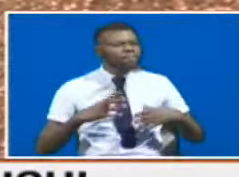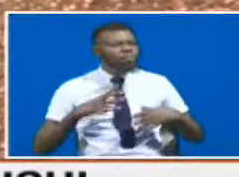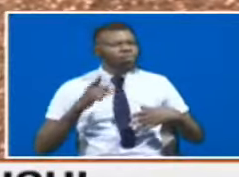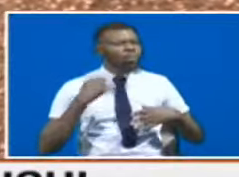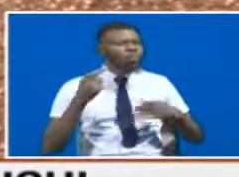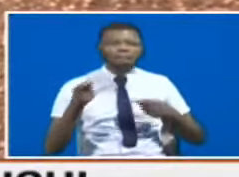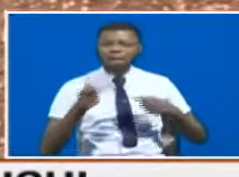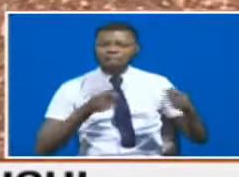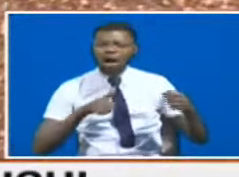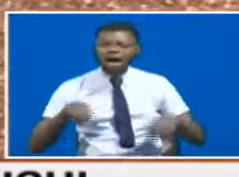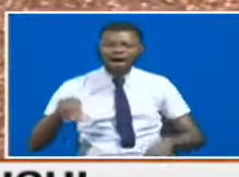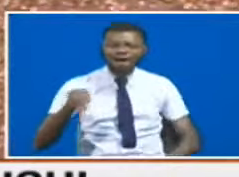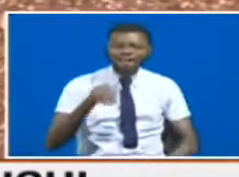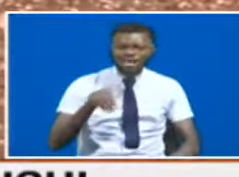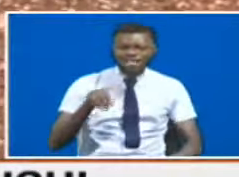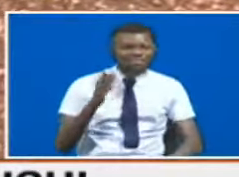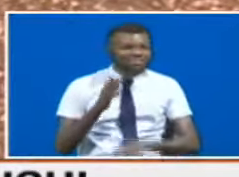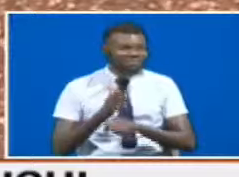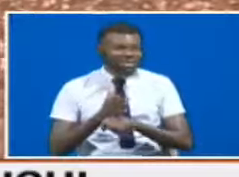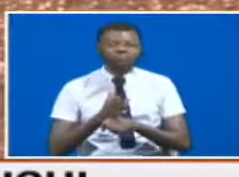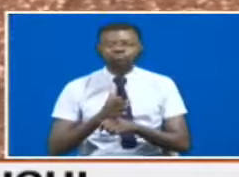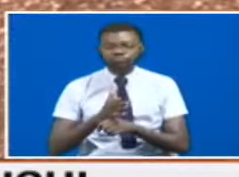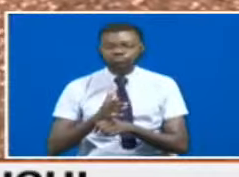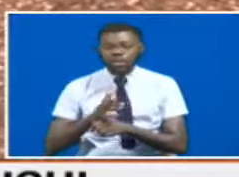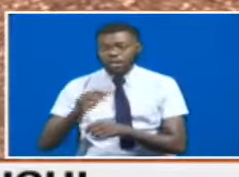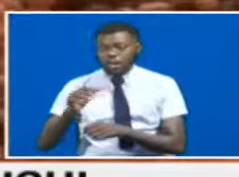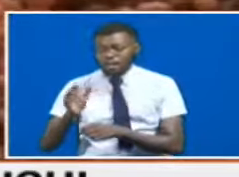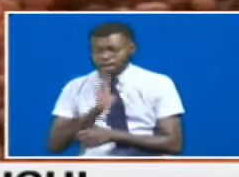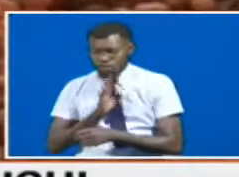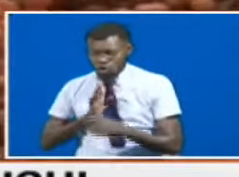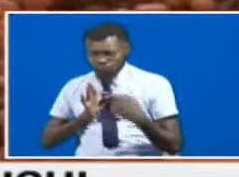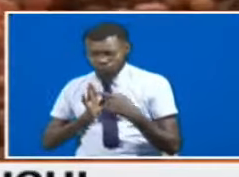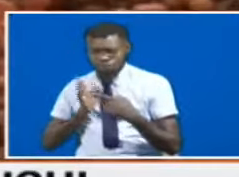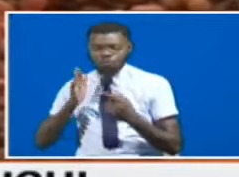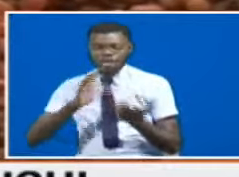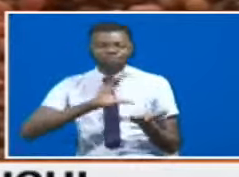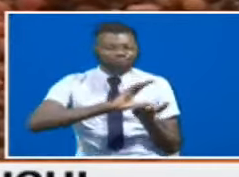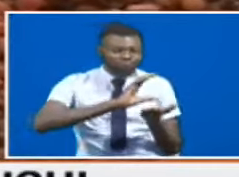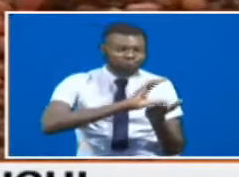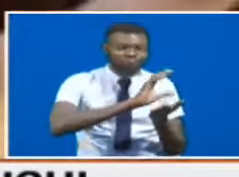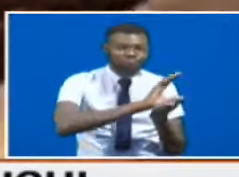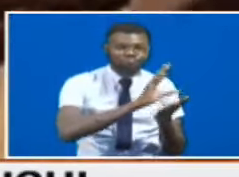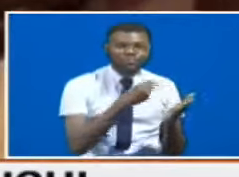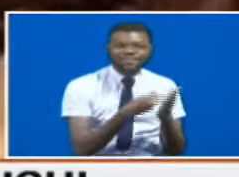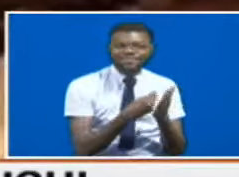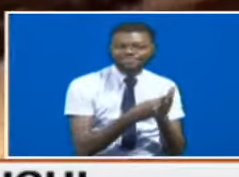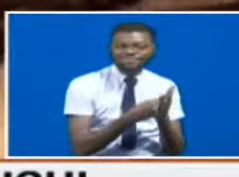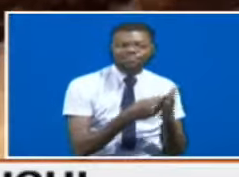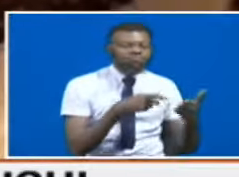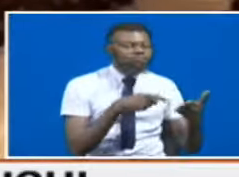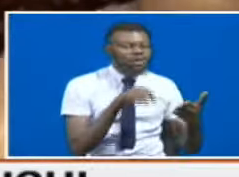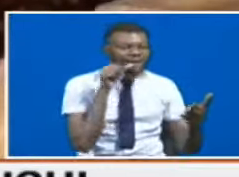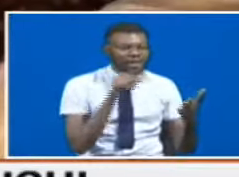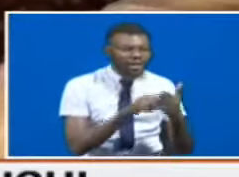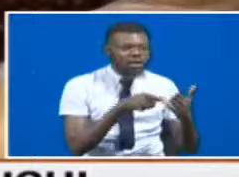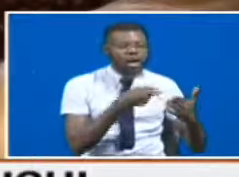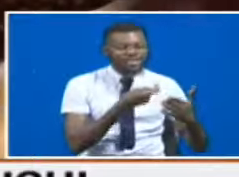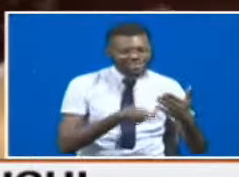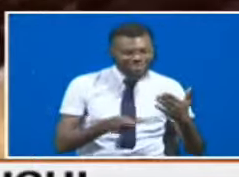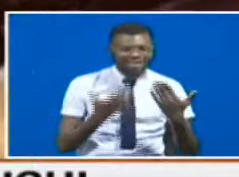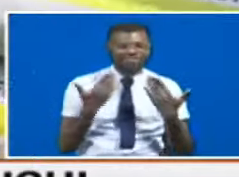Green watafidiwa baada ya kupokea mbolea ghushi. Waraka huu ulitiwa saini na Titus